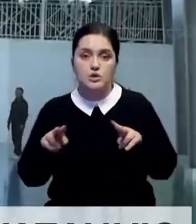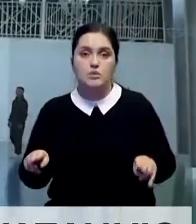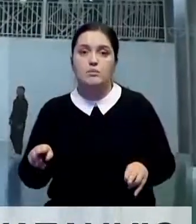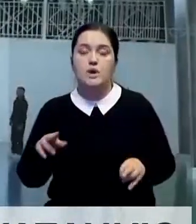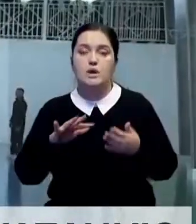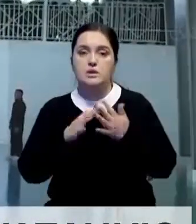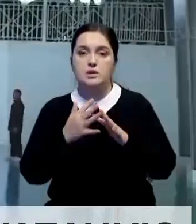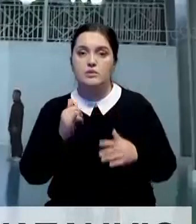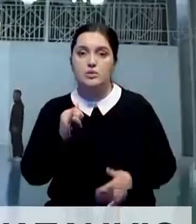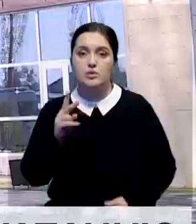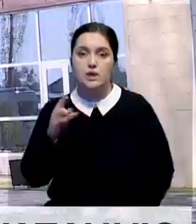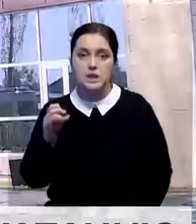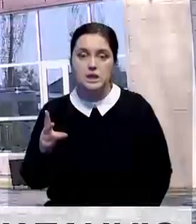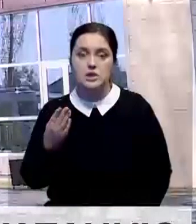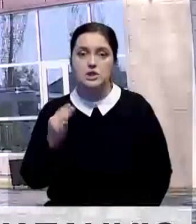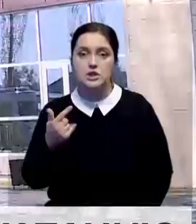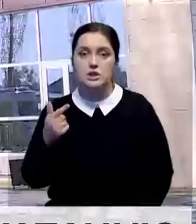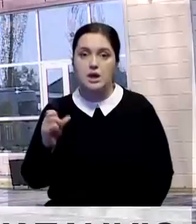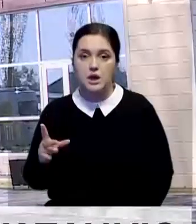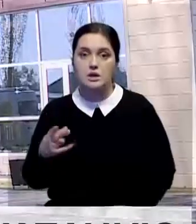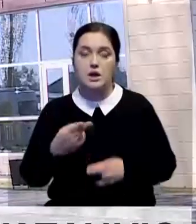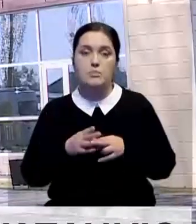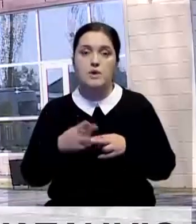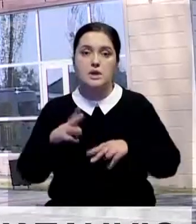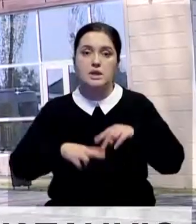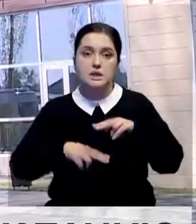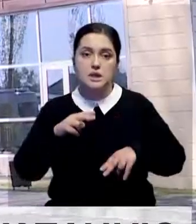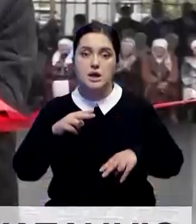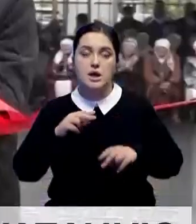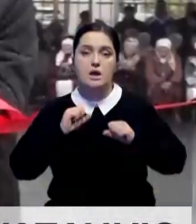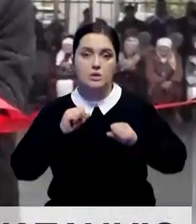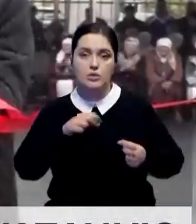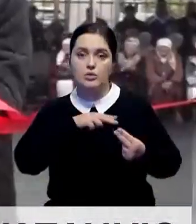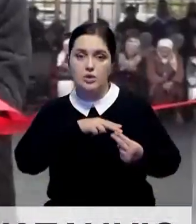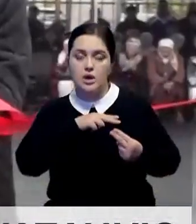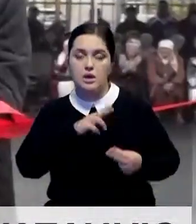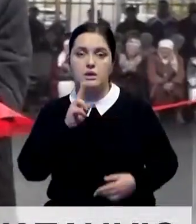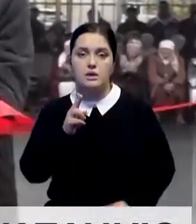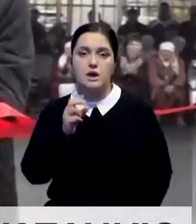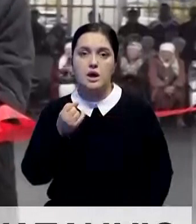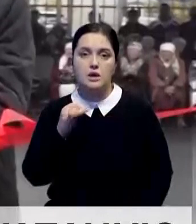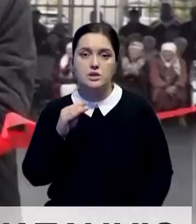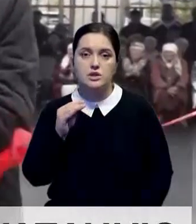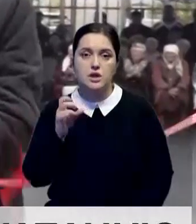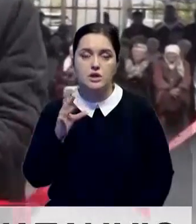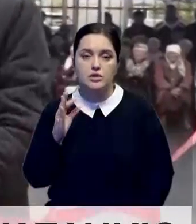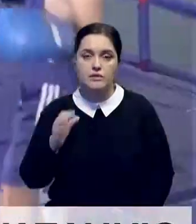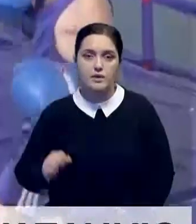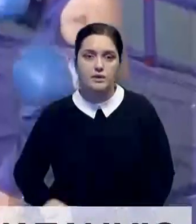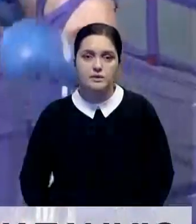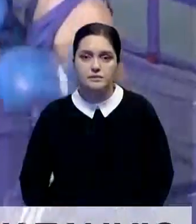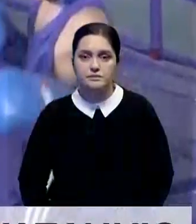же объект появился и в селе Улькин-Шикан. Инициатором его строительства выступила герой труда Куляш Айджанова.